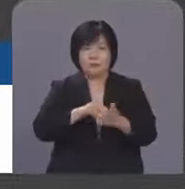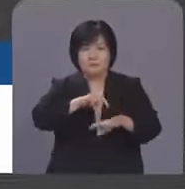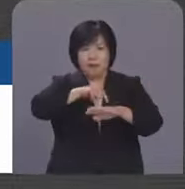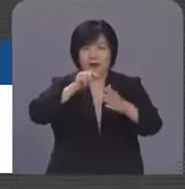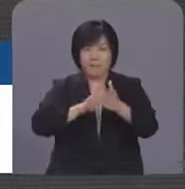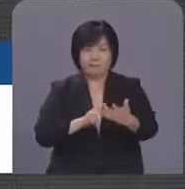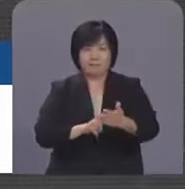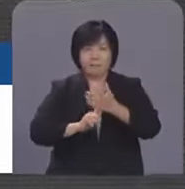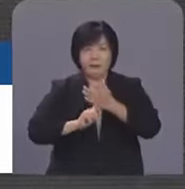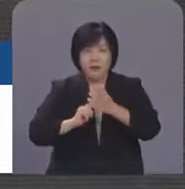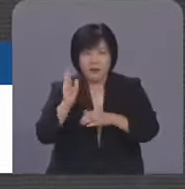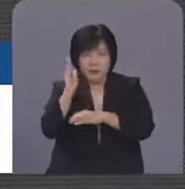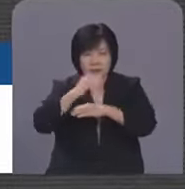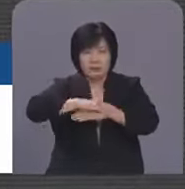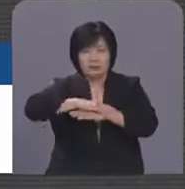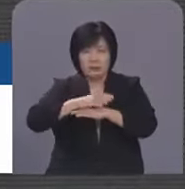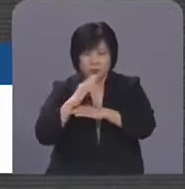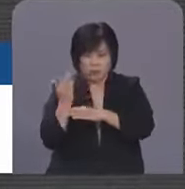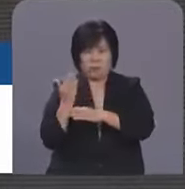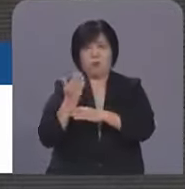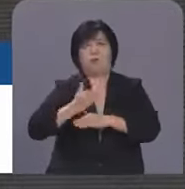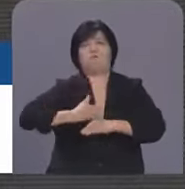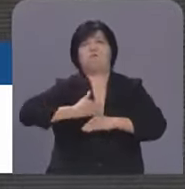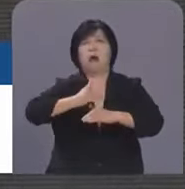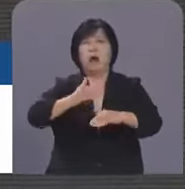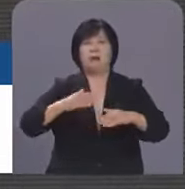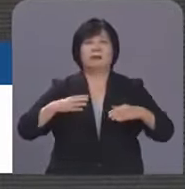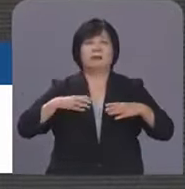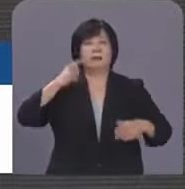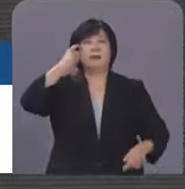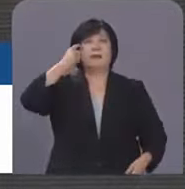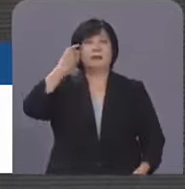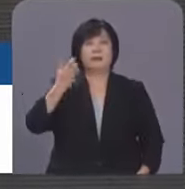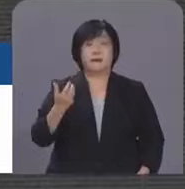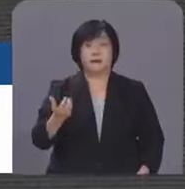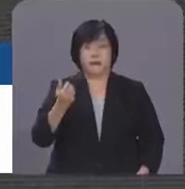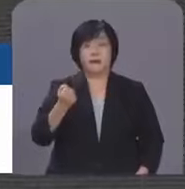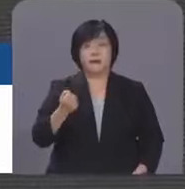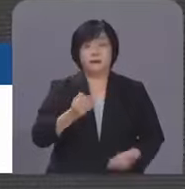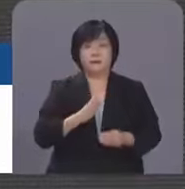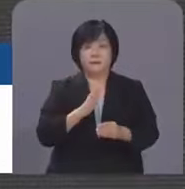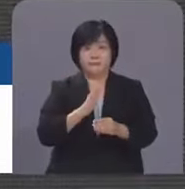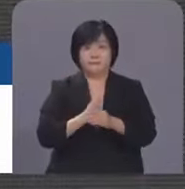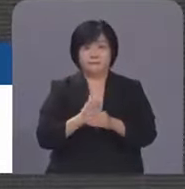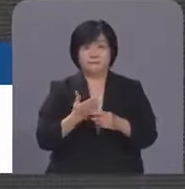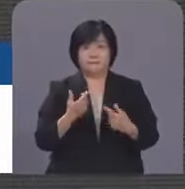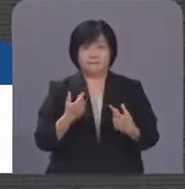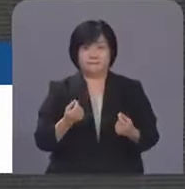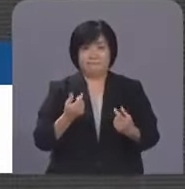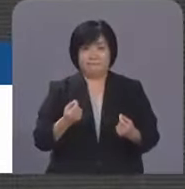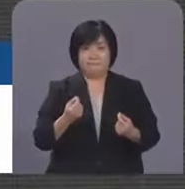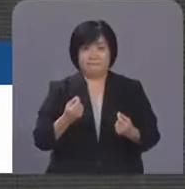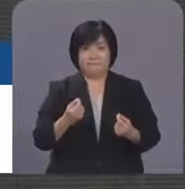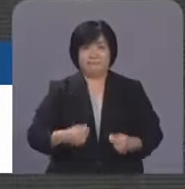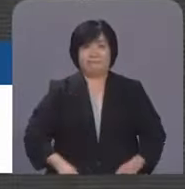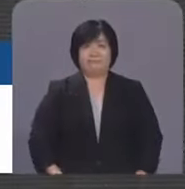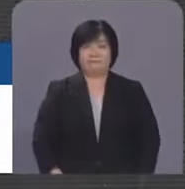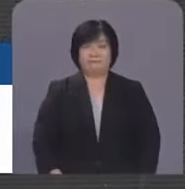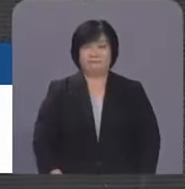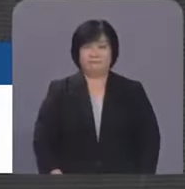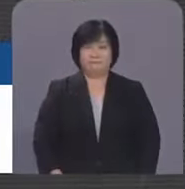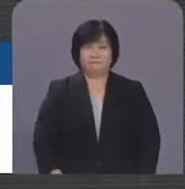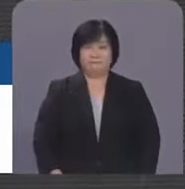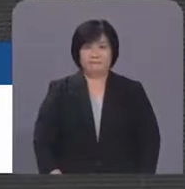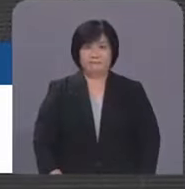story that is close to my heart and also can bring the correct depiction of